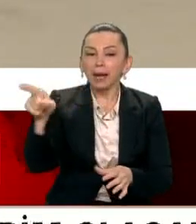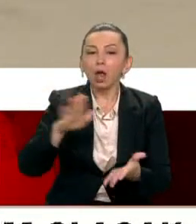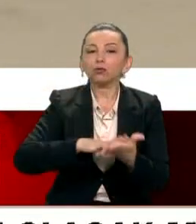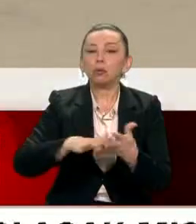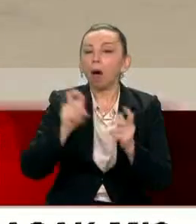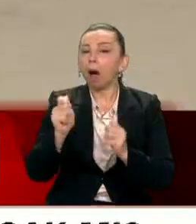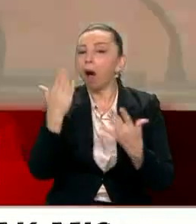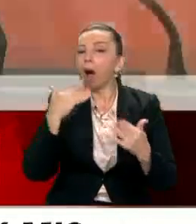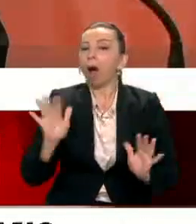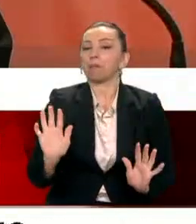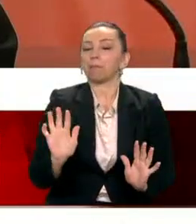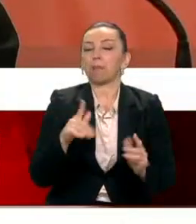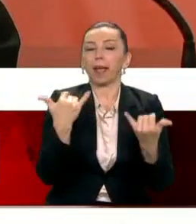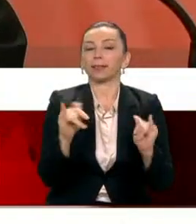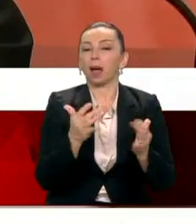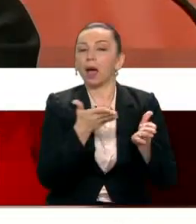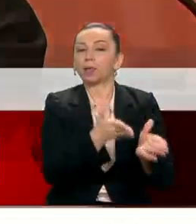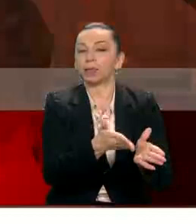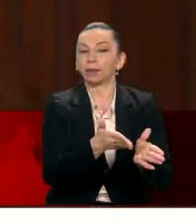düzenlemeyi yapmadan gidiyorsunuz